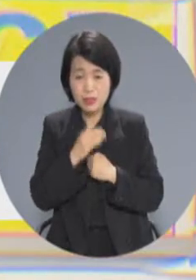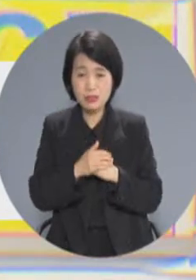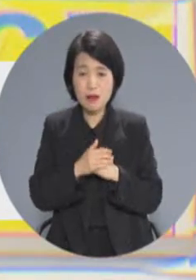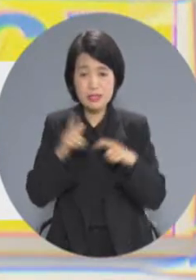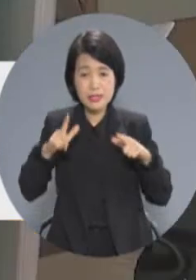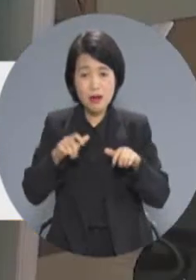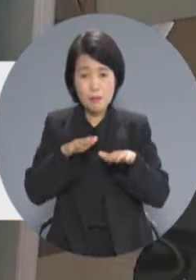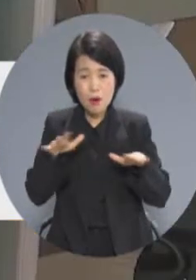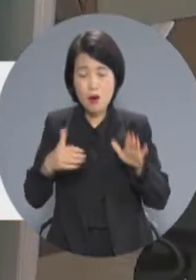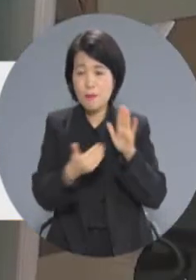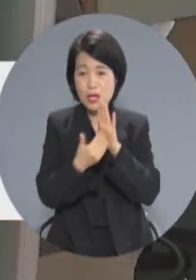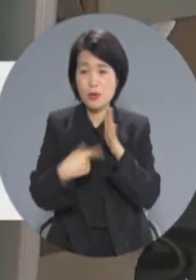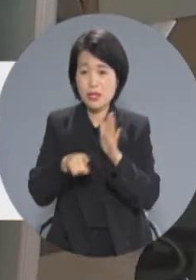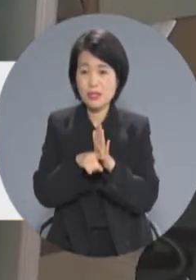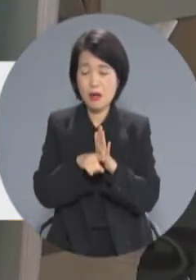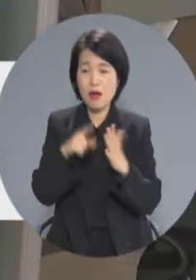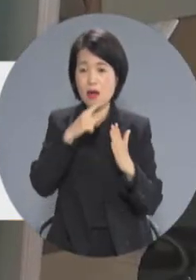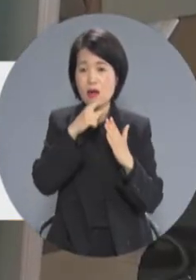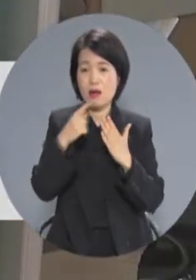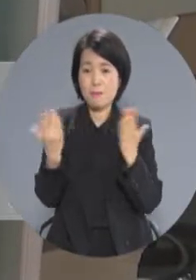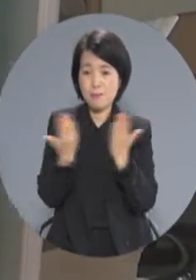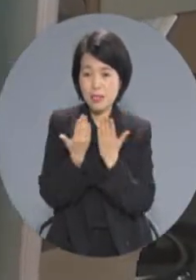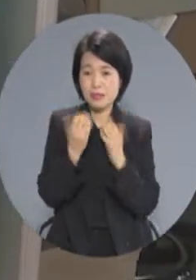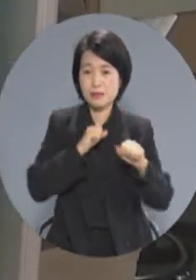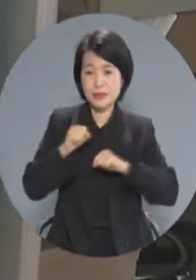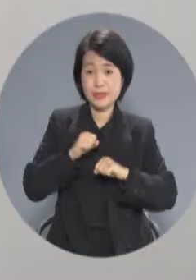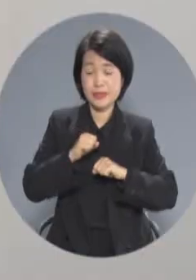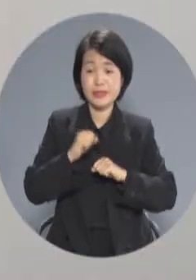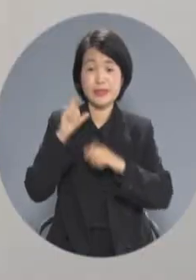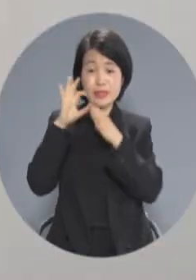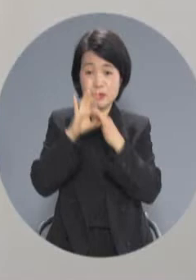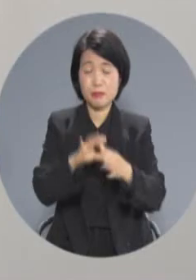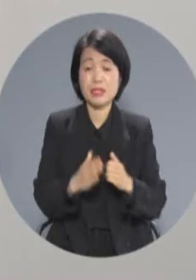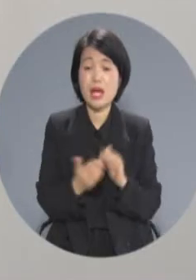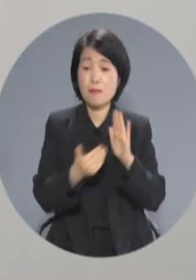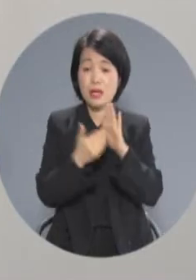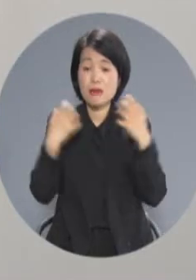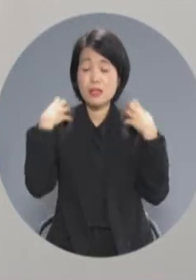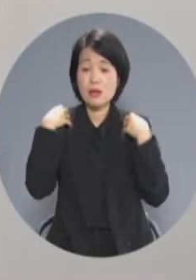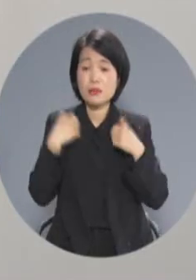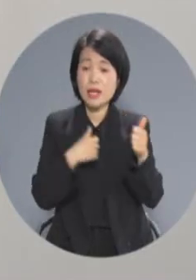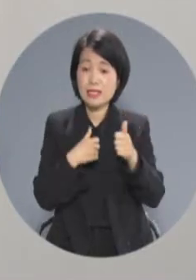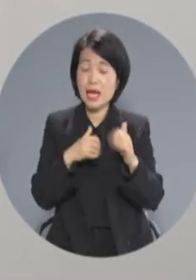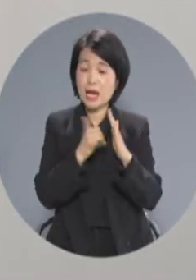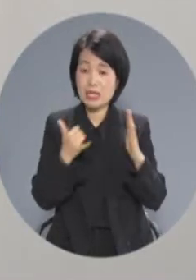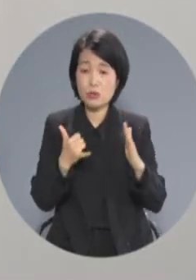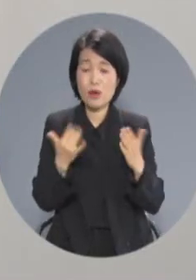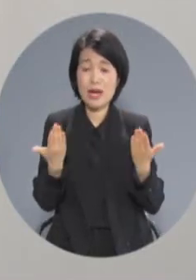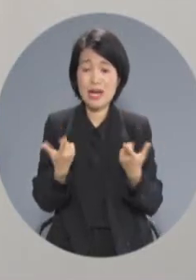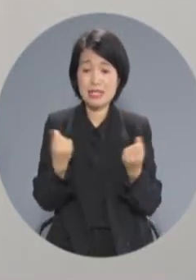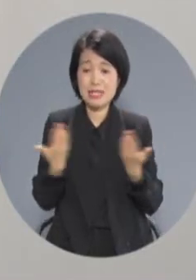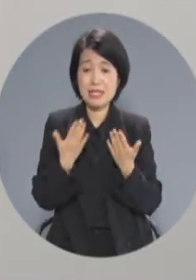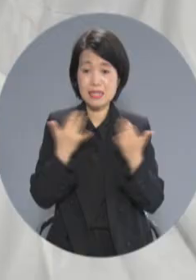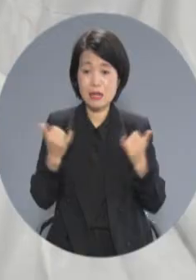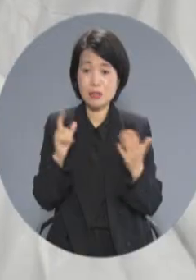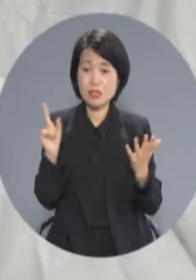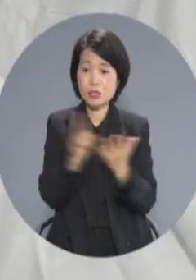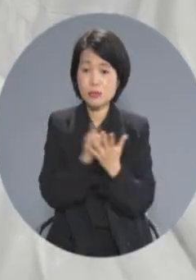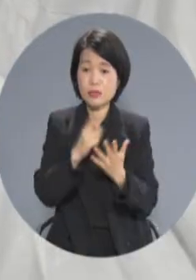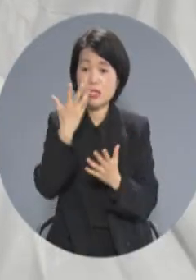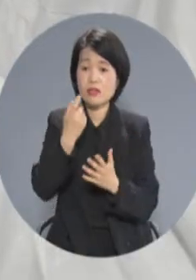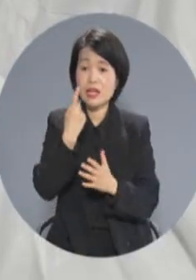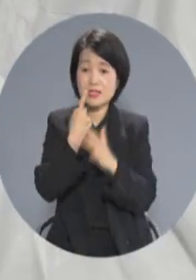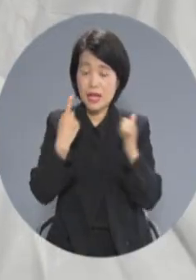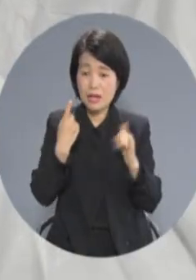확산 차단을 위해서 방역 대응을 더 강화할 방침입니다. 방역당국은 A씨의 가족과 직장 동료 등 접촉자